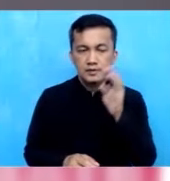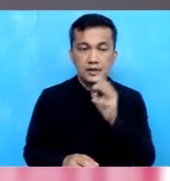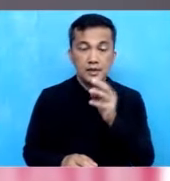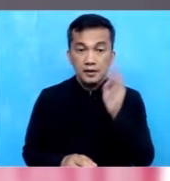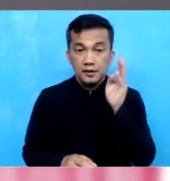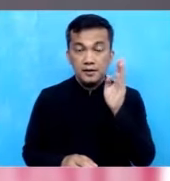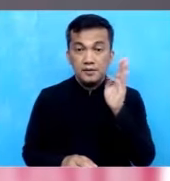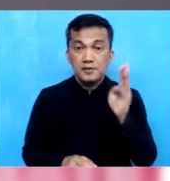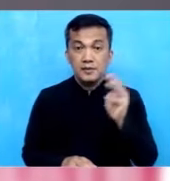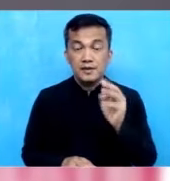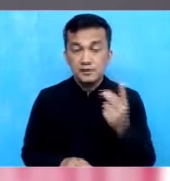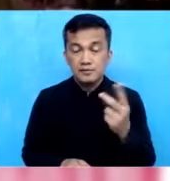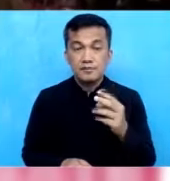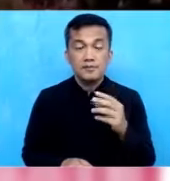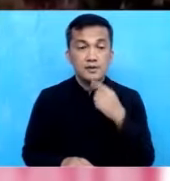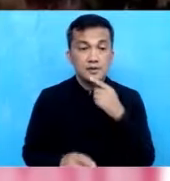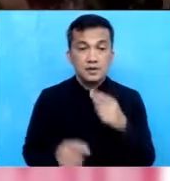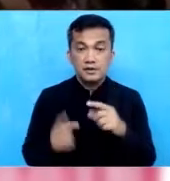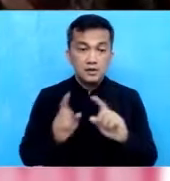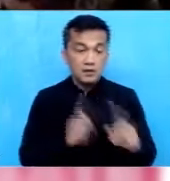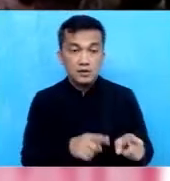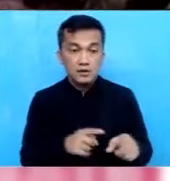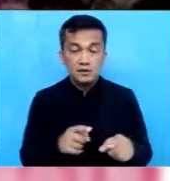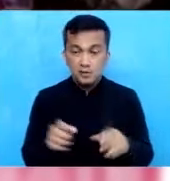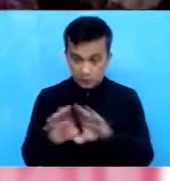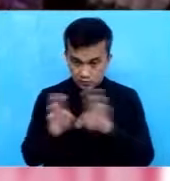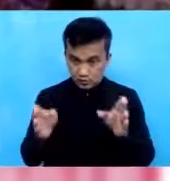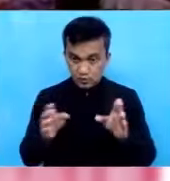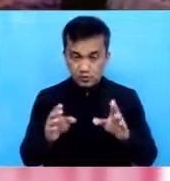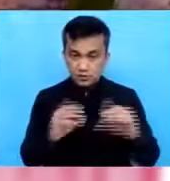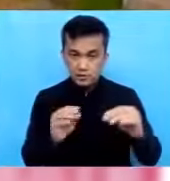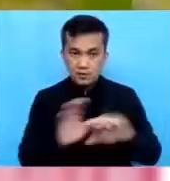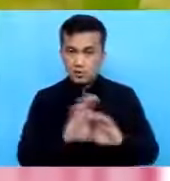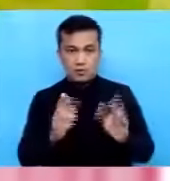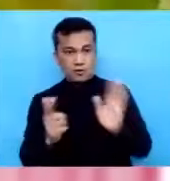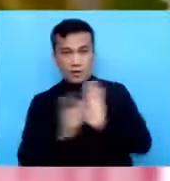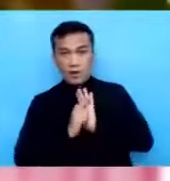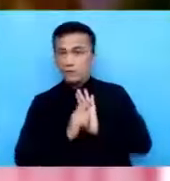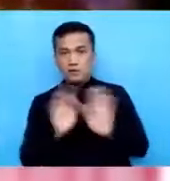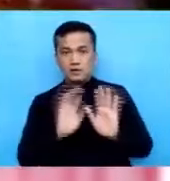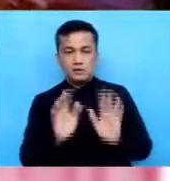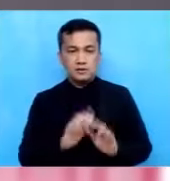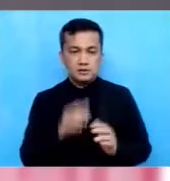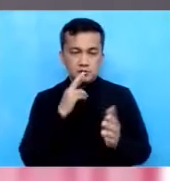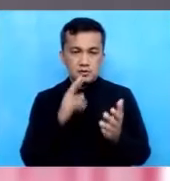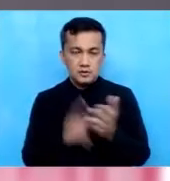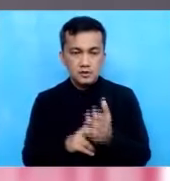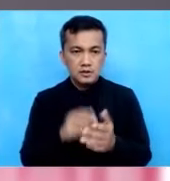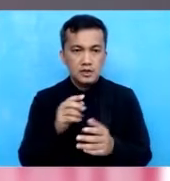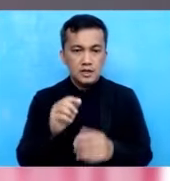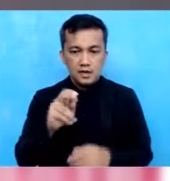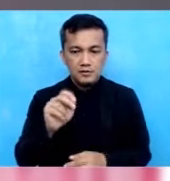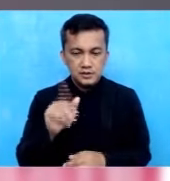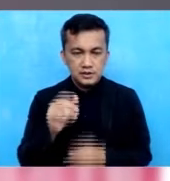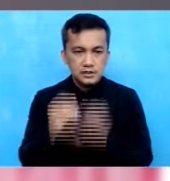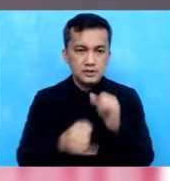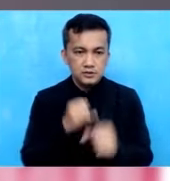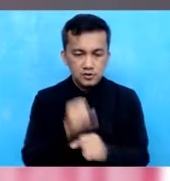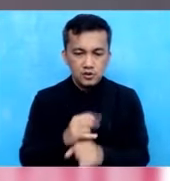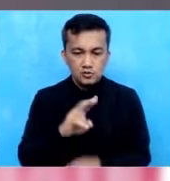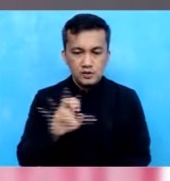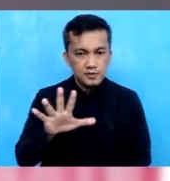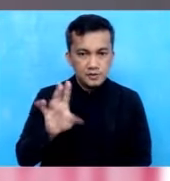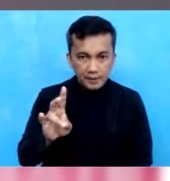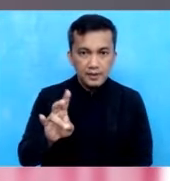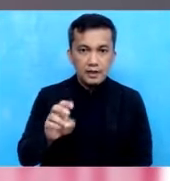Espiritu, binuksan mo ang usapan, huwag mo akong pagbawalan. I go by the record, Amnesty International, 3,257 ang pinatay nung